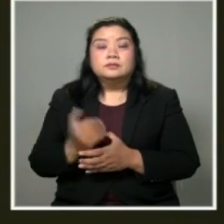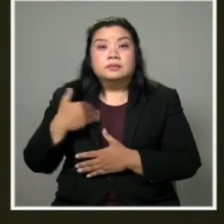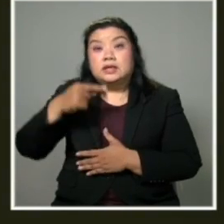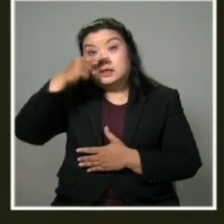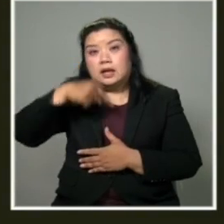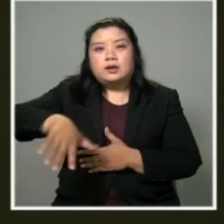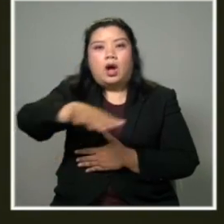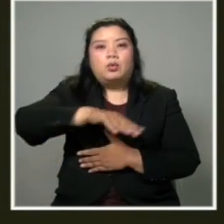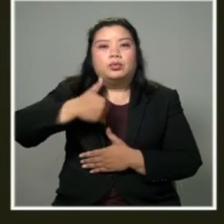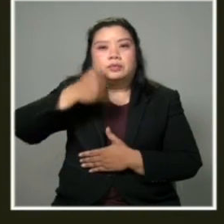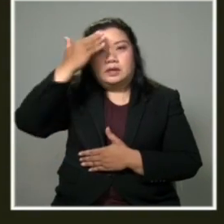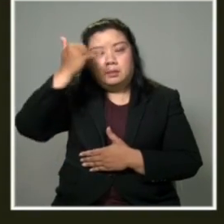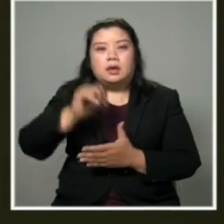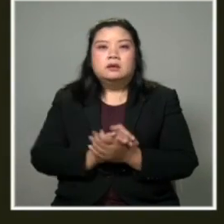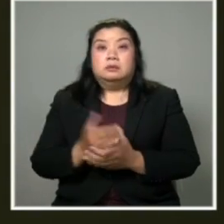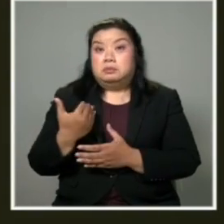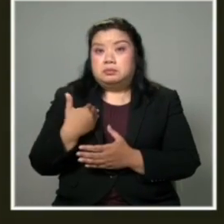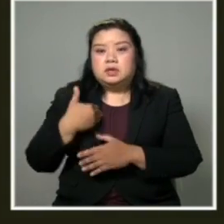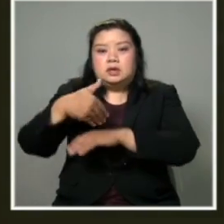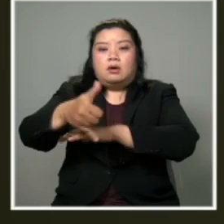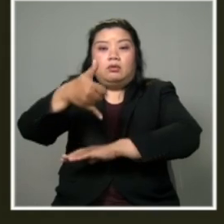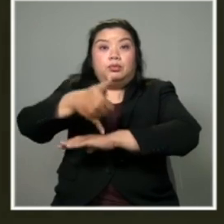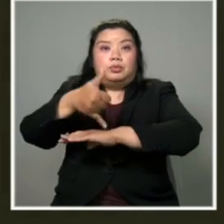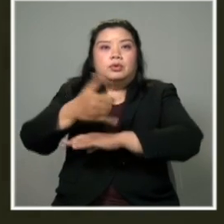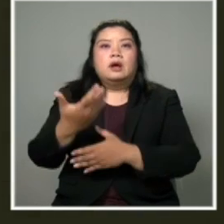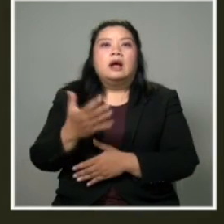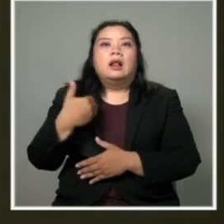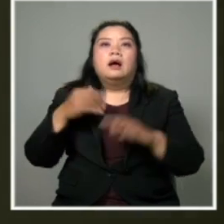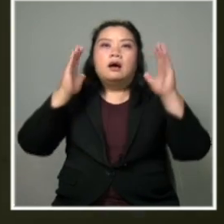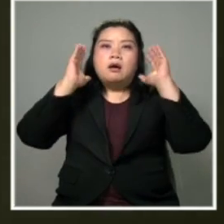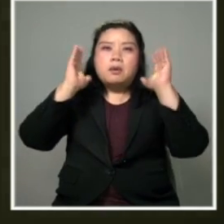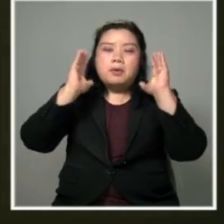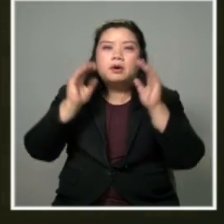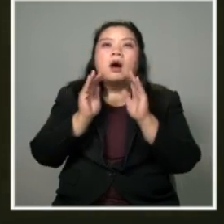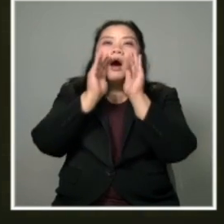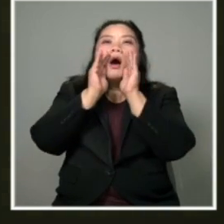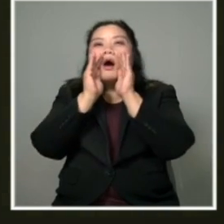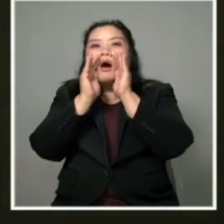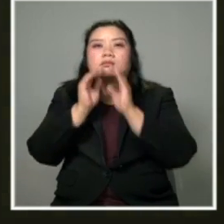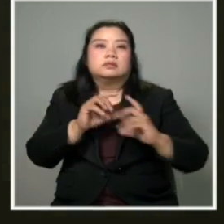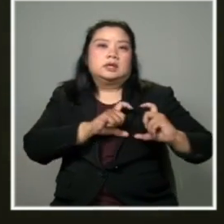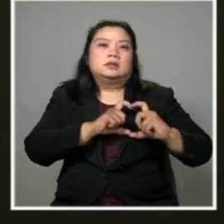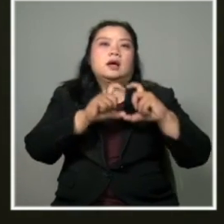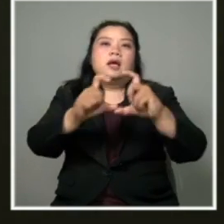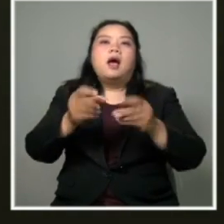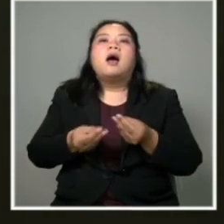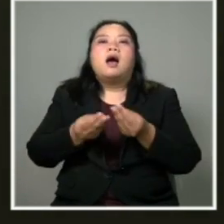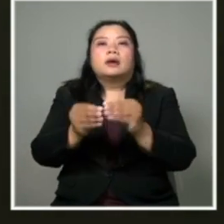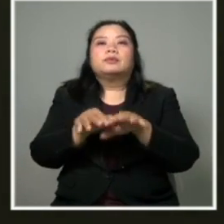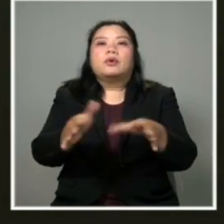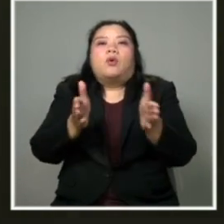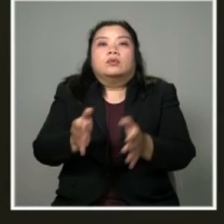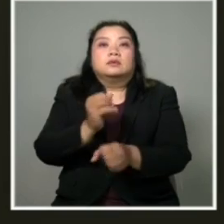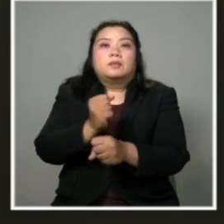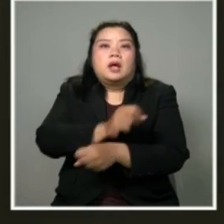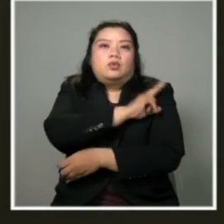ทยนะครับออกมายืนปรบมือริมระเบียงที่พักครับร่วมกันส่งเสียงดังๆแบบนี้เปรียบเสมือนกำลังใจนะครับส่งไปให้กับบุคลากร